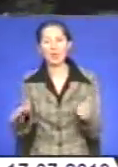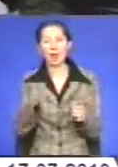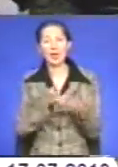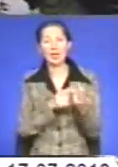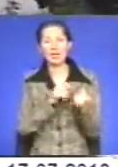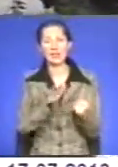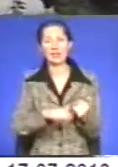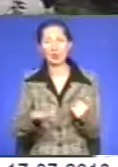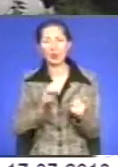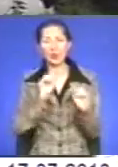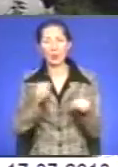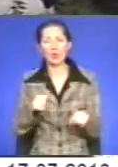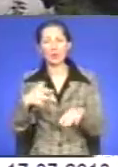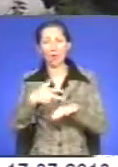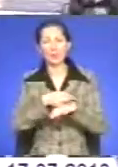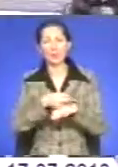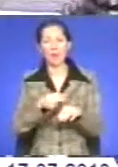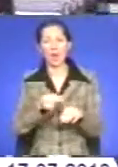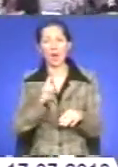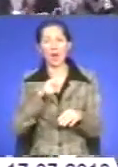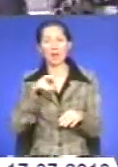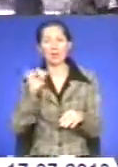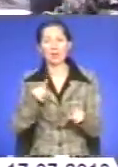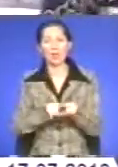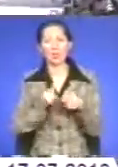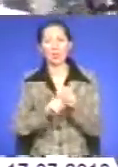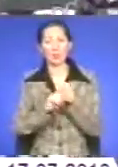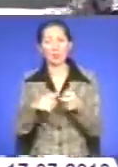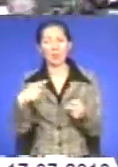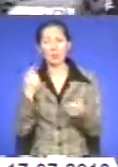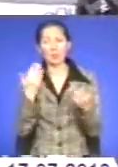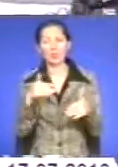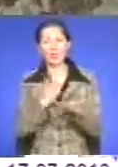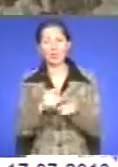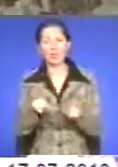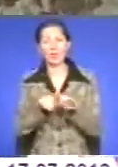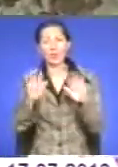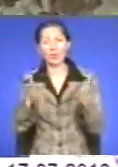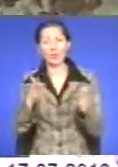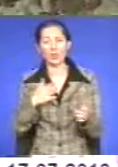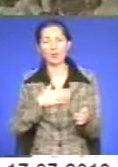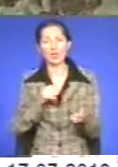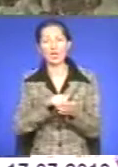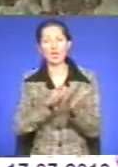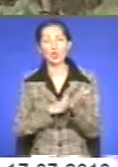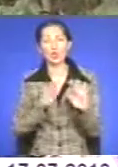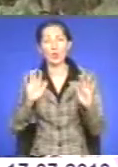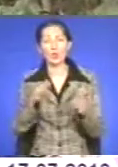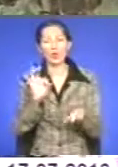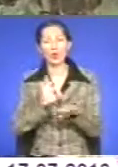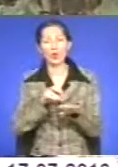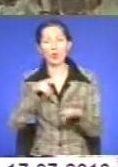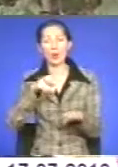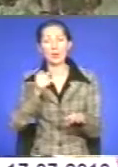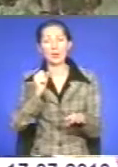від укусів кліщів та інфікуватися. В області вже зафіксовані такі випадки. У нас реєструються випадки хвороби лайми.